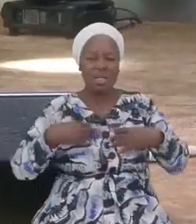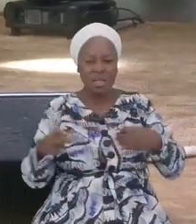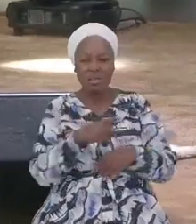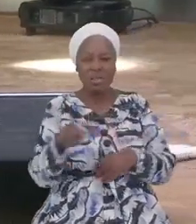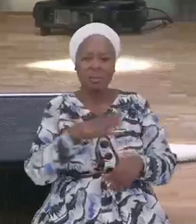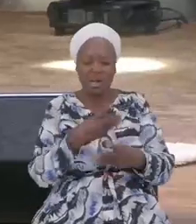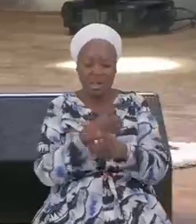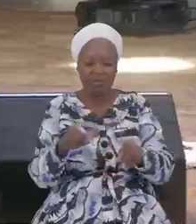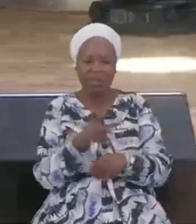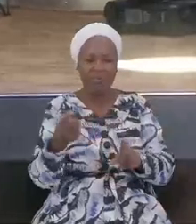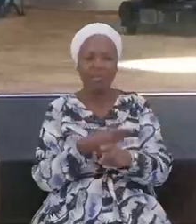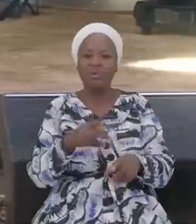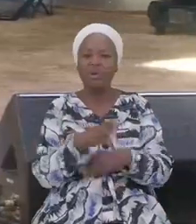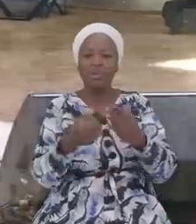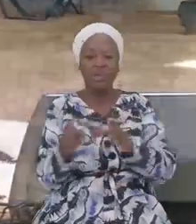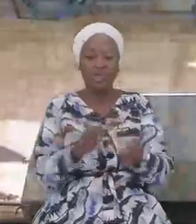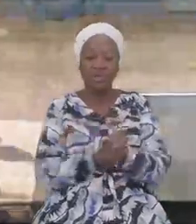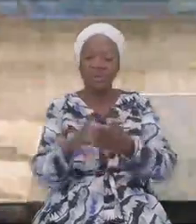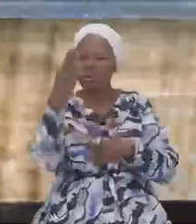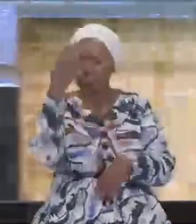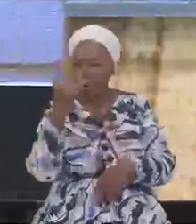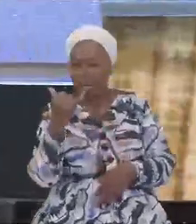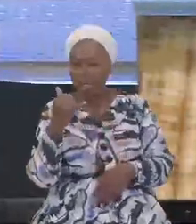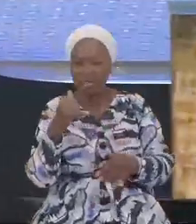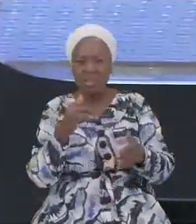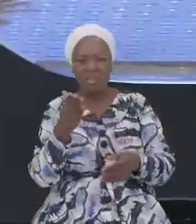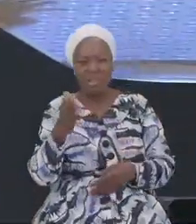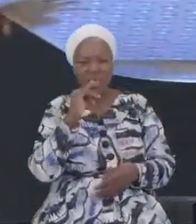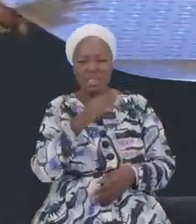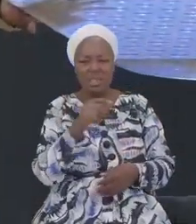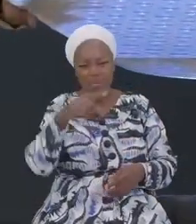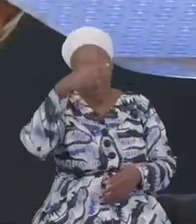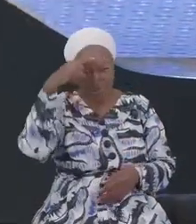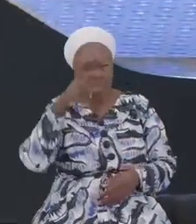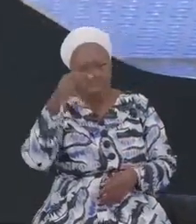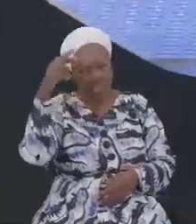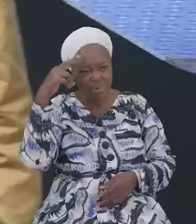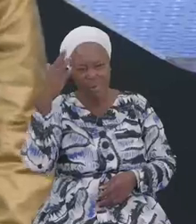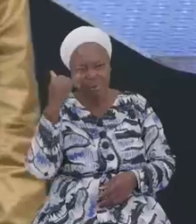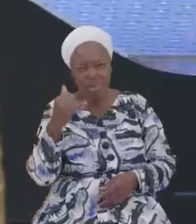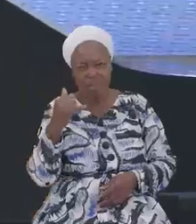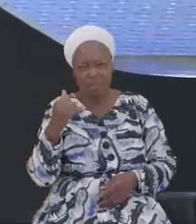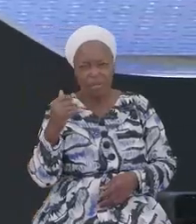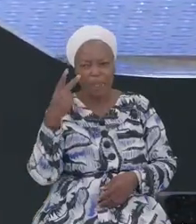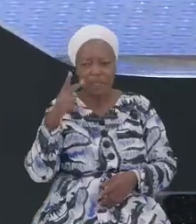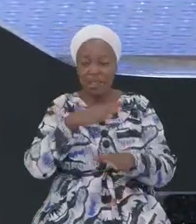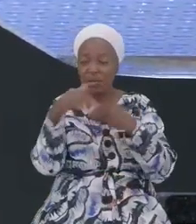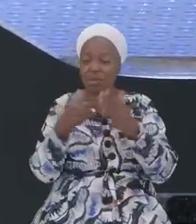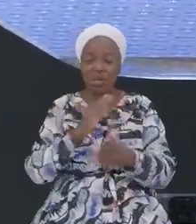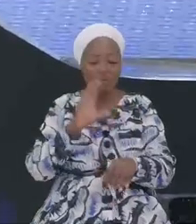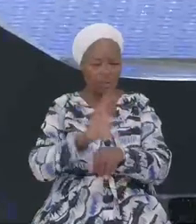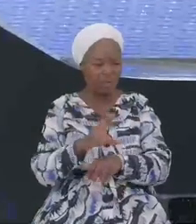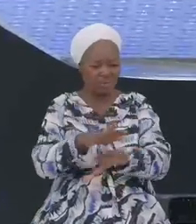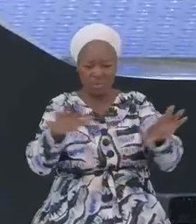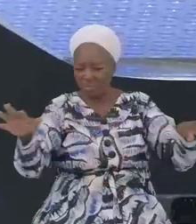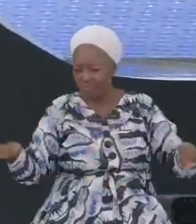fosse. Pourquoi? Il y a un parce que. Il y a une raison attachée. Voyez notre église ici, même